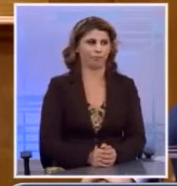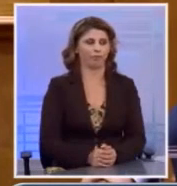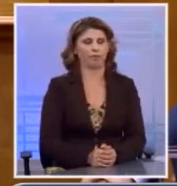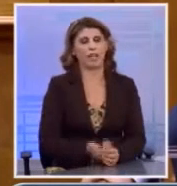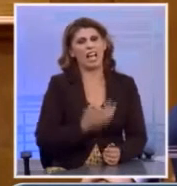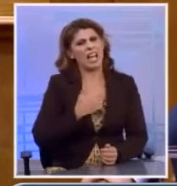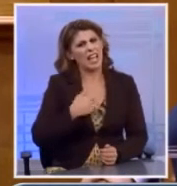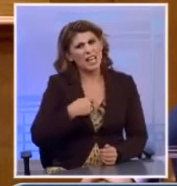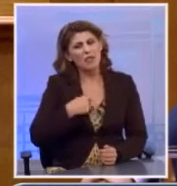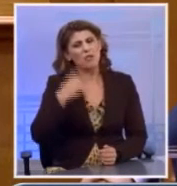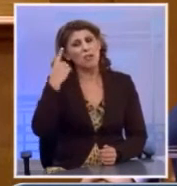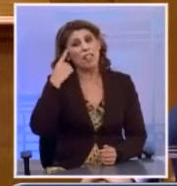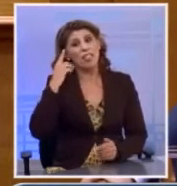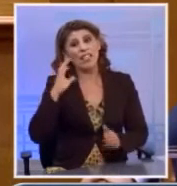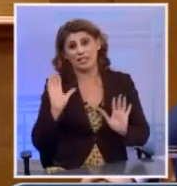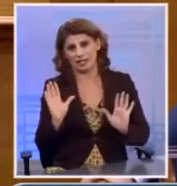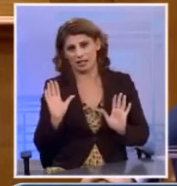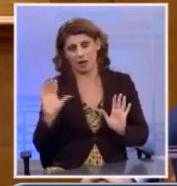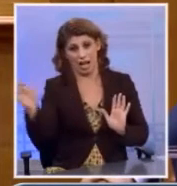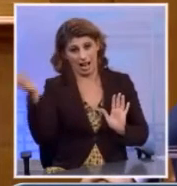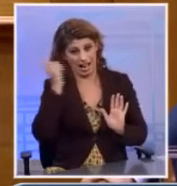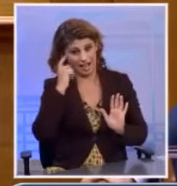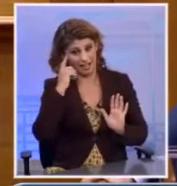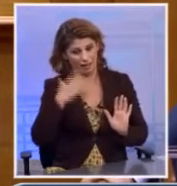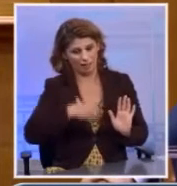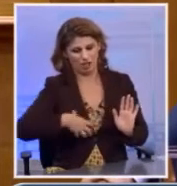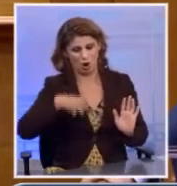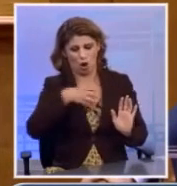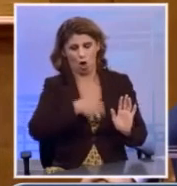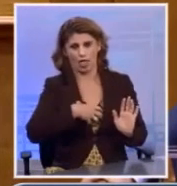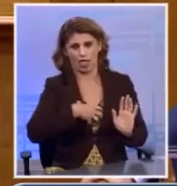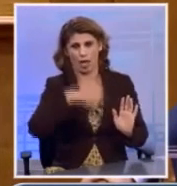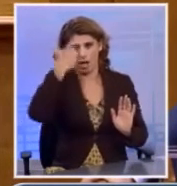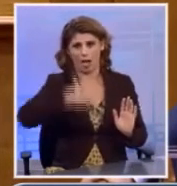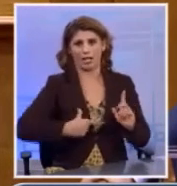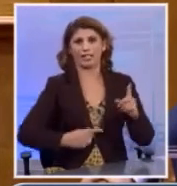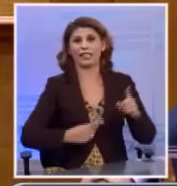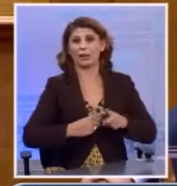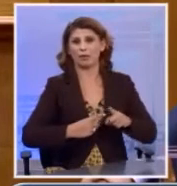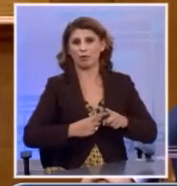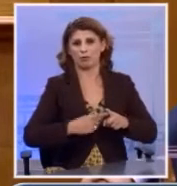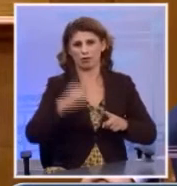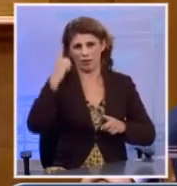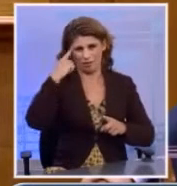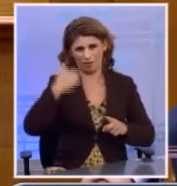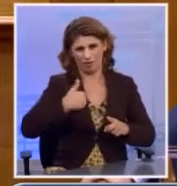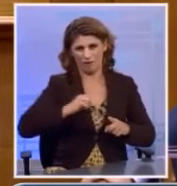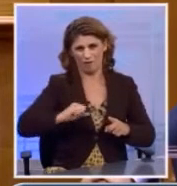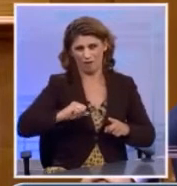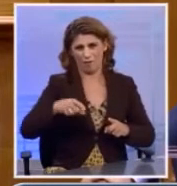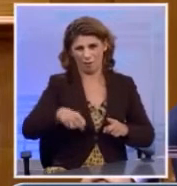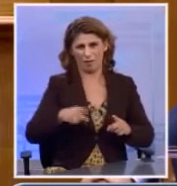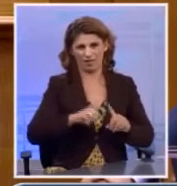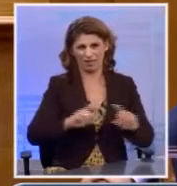ξέρω αν έχετε καταλάβει την ψυχολογία μου. Νομίζετε ότι εγώ θα φοβηθώ από κάτι